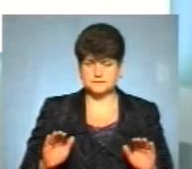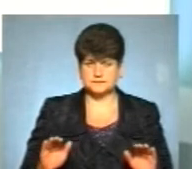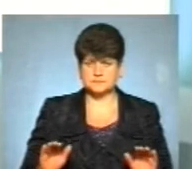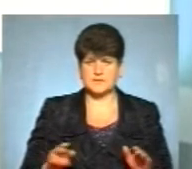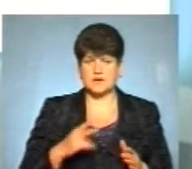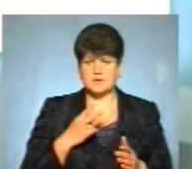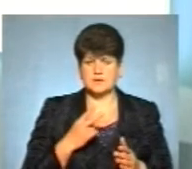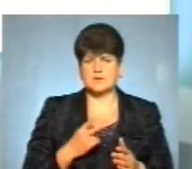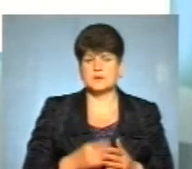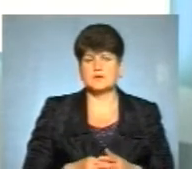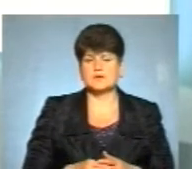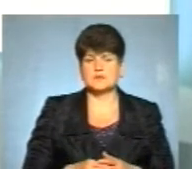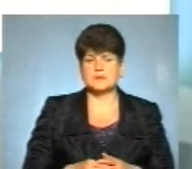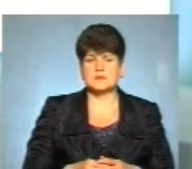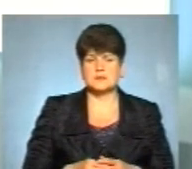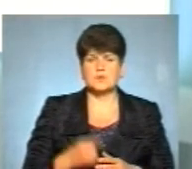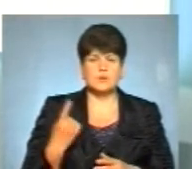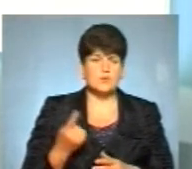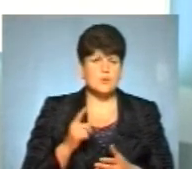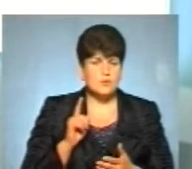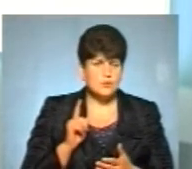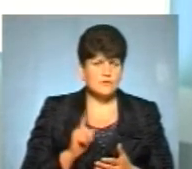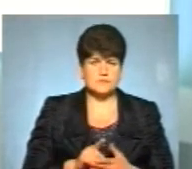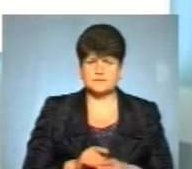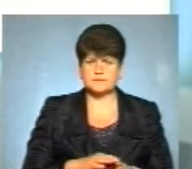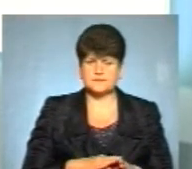передбачена заводом-виробником. Обов'язково дотримання